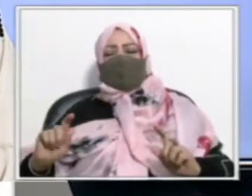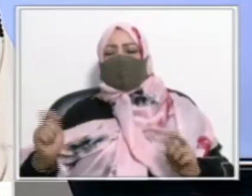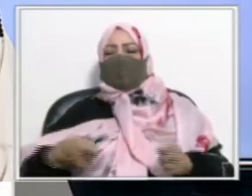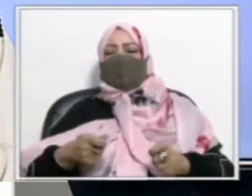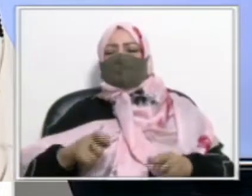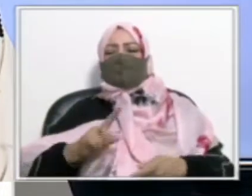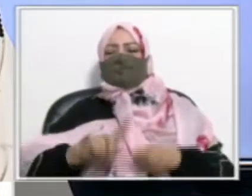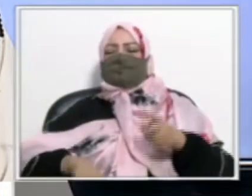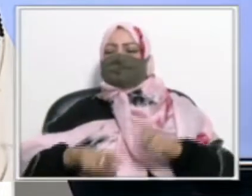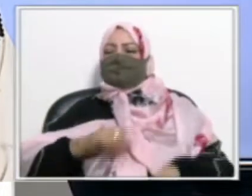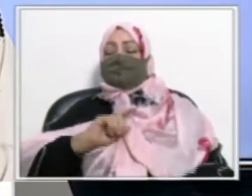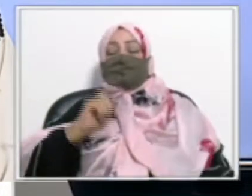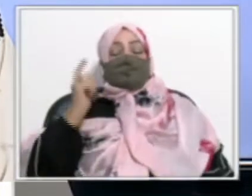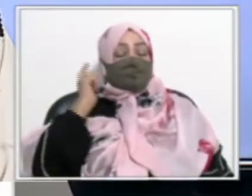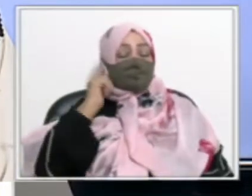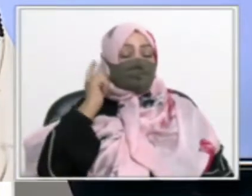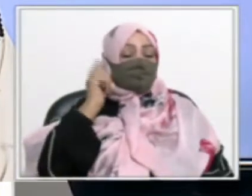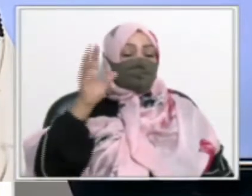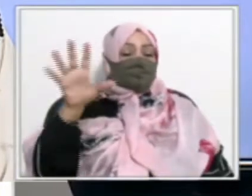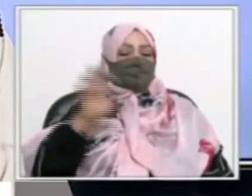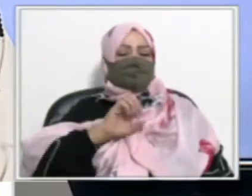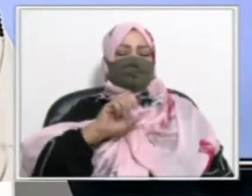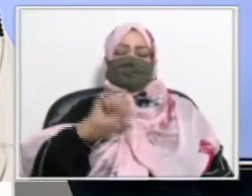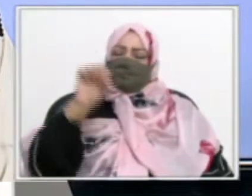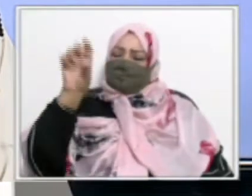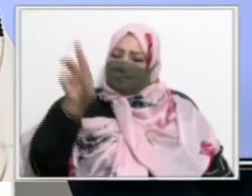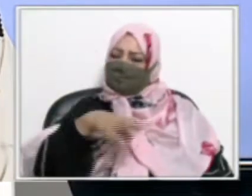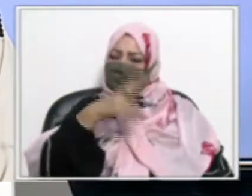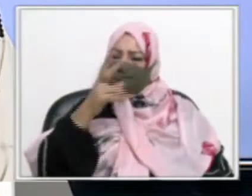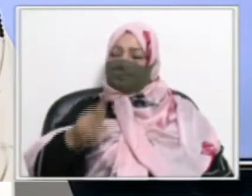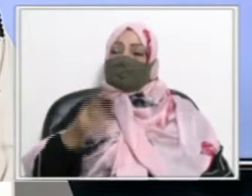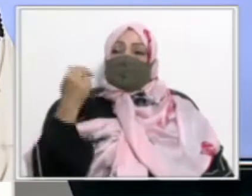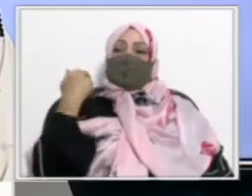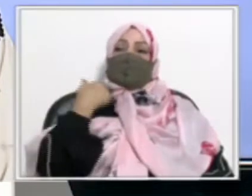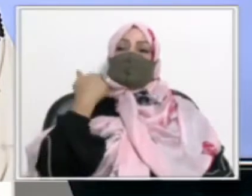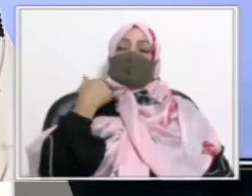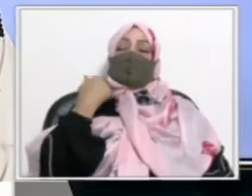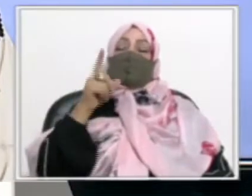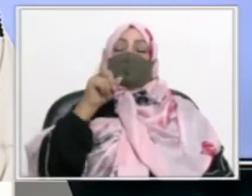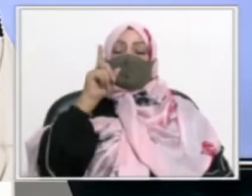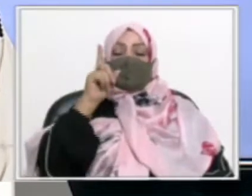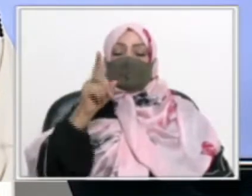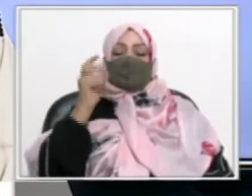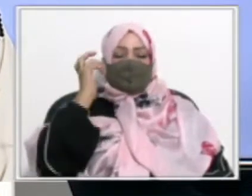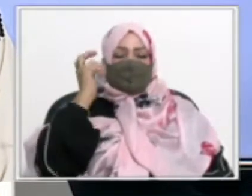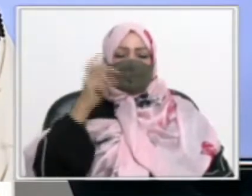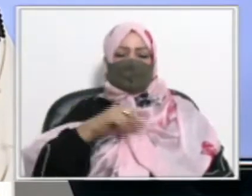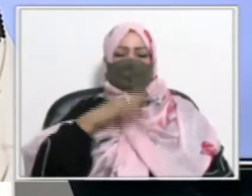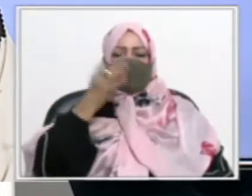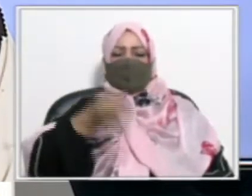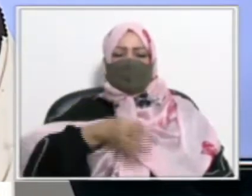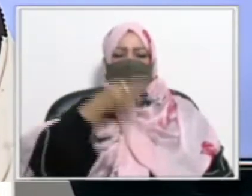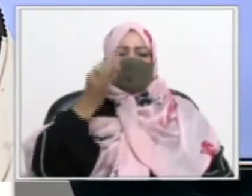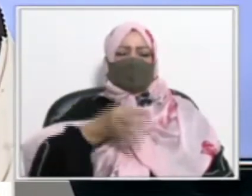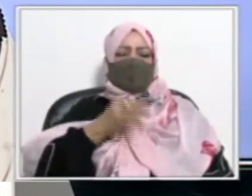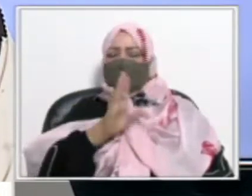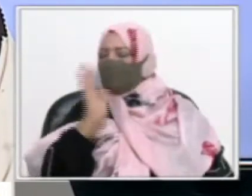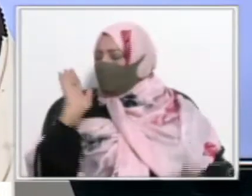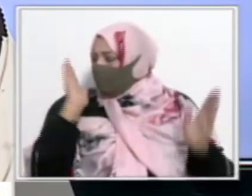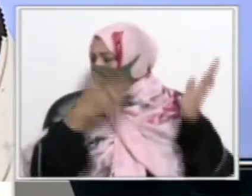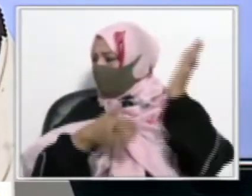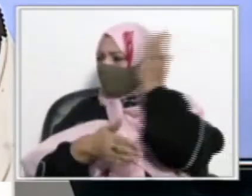عنه، هكذا القاعدة الربانية، وإذا سمعوا اللغو أعرضوا عنه.